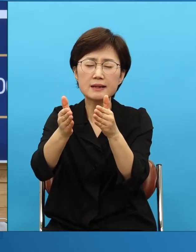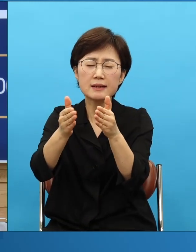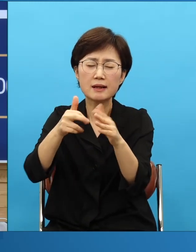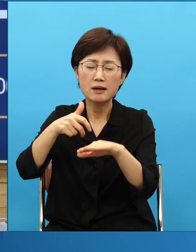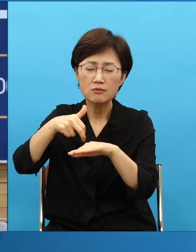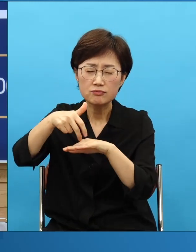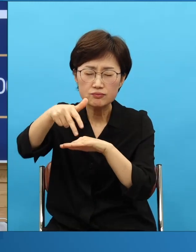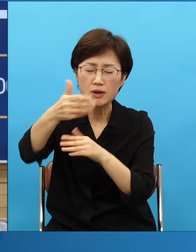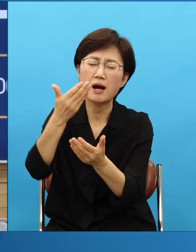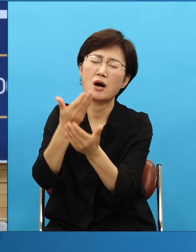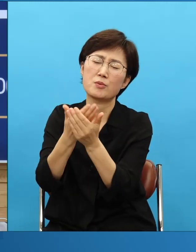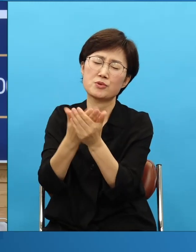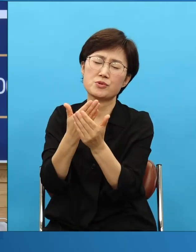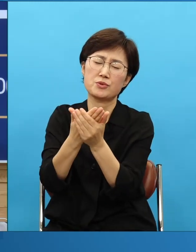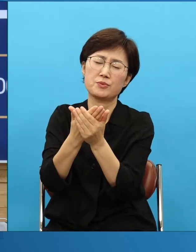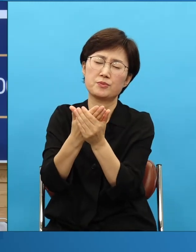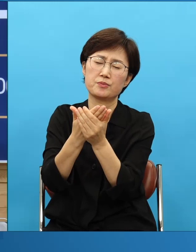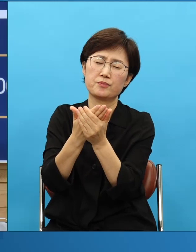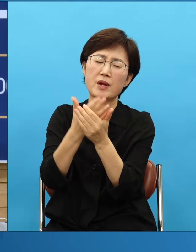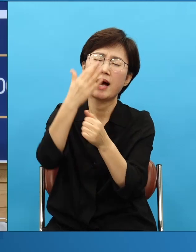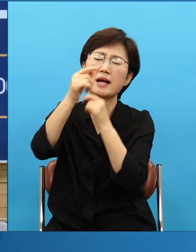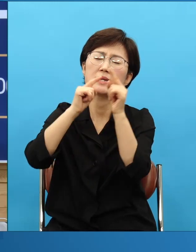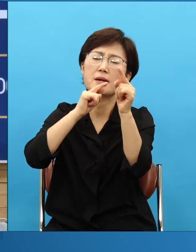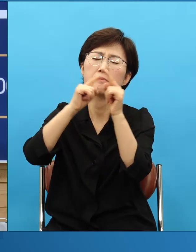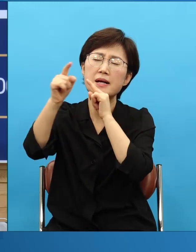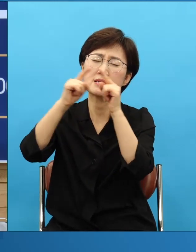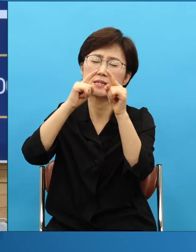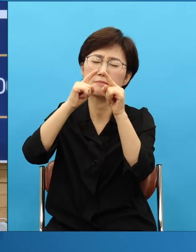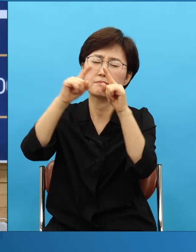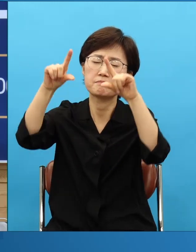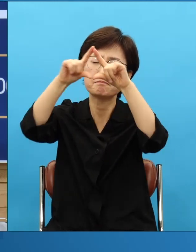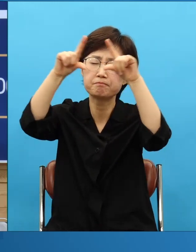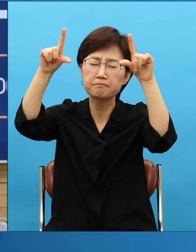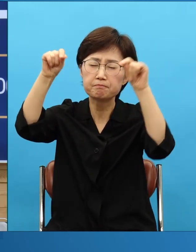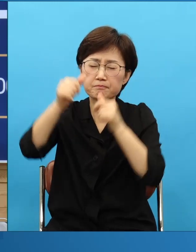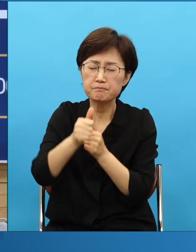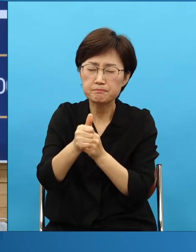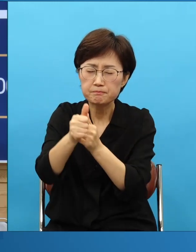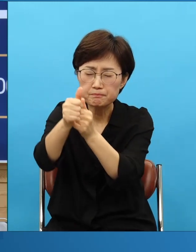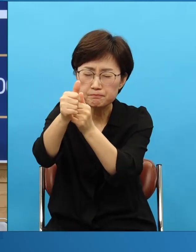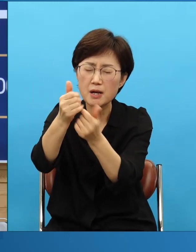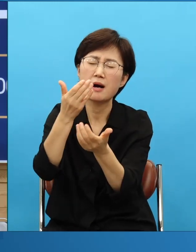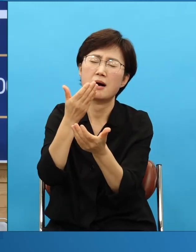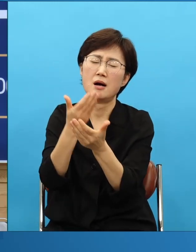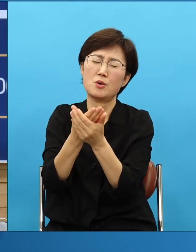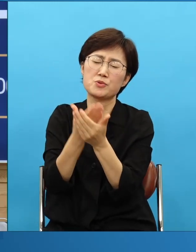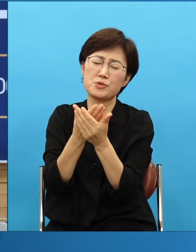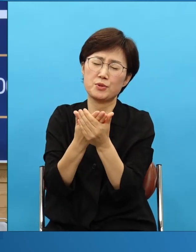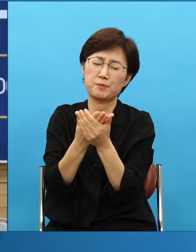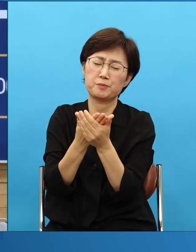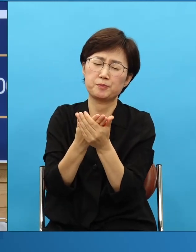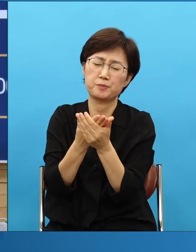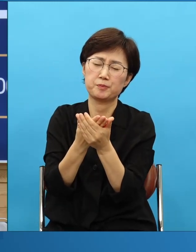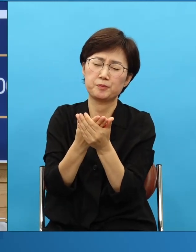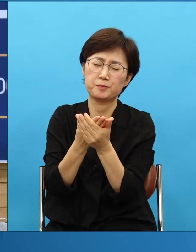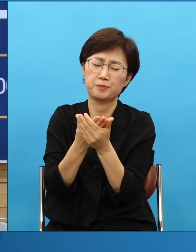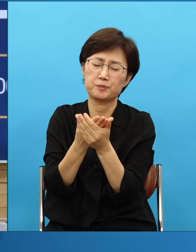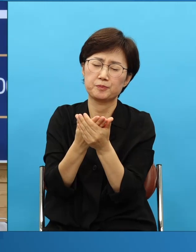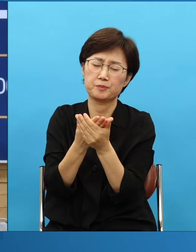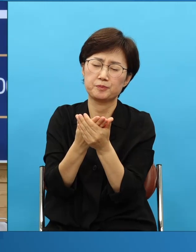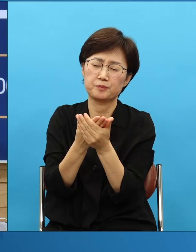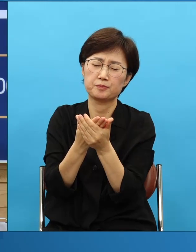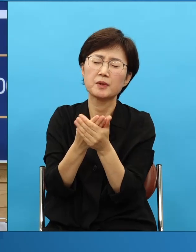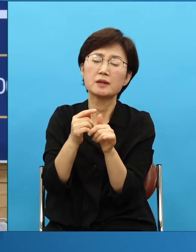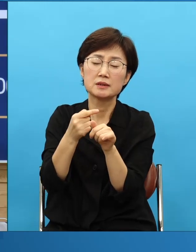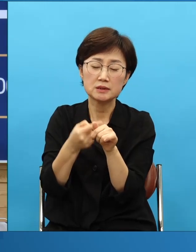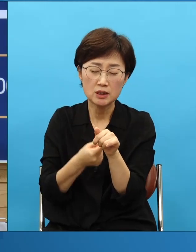made for us. 하나님의 말씀이 성취되는 이정표를 따라 가게 And 하옵소서. may we follow the guideposts where we see the fulfillment of your word.